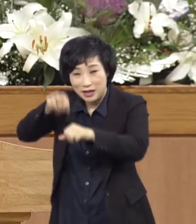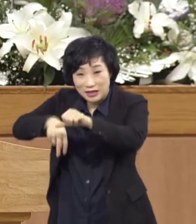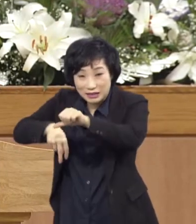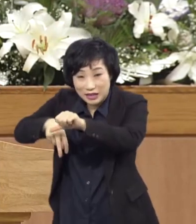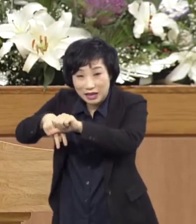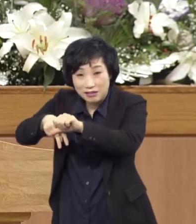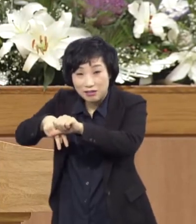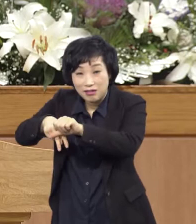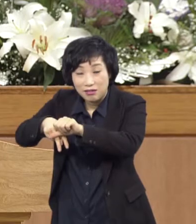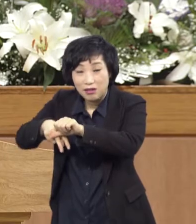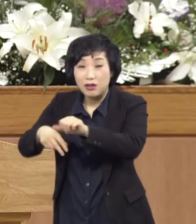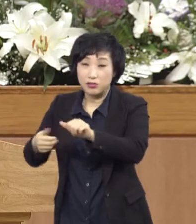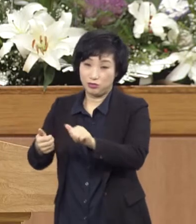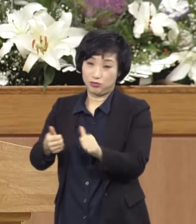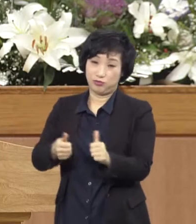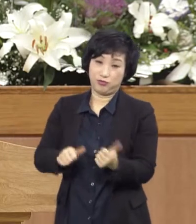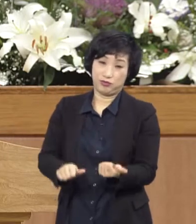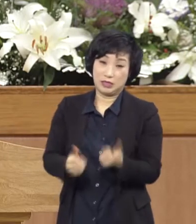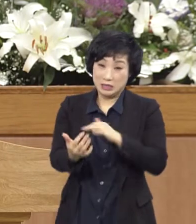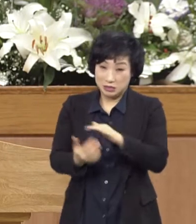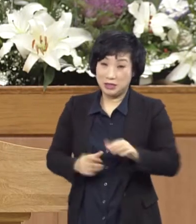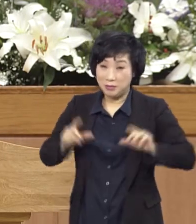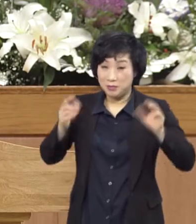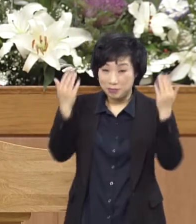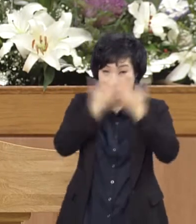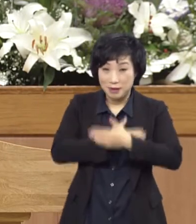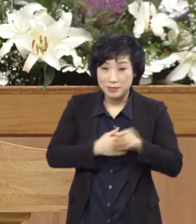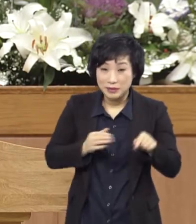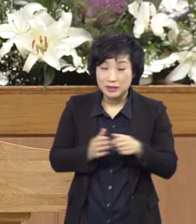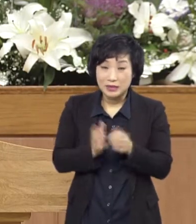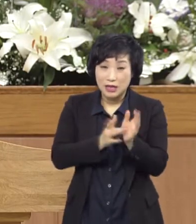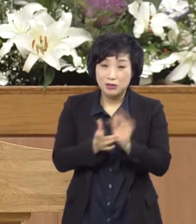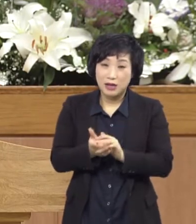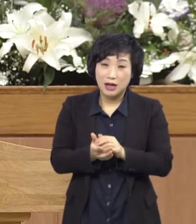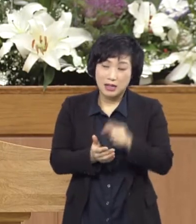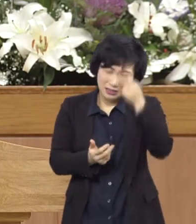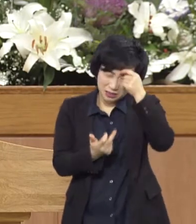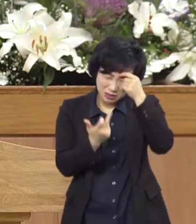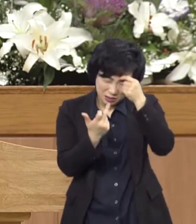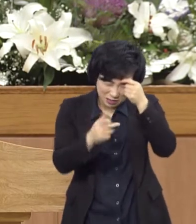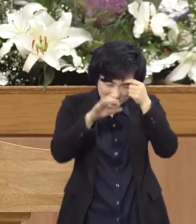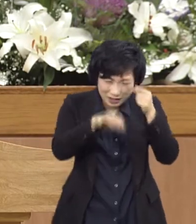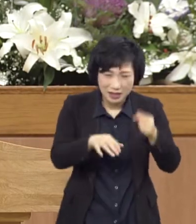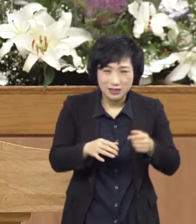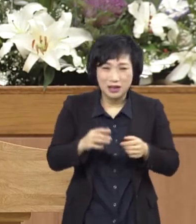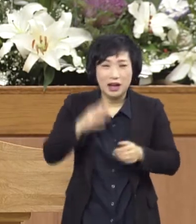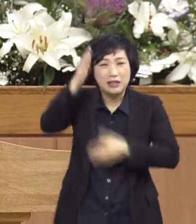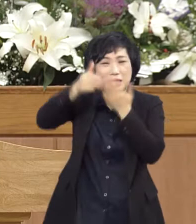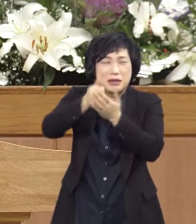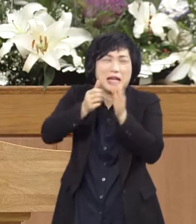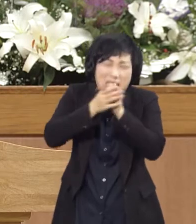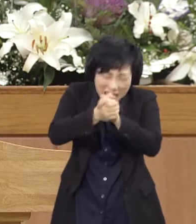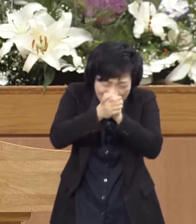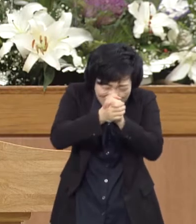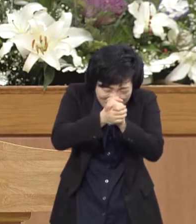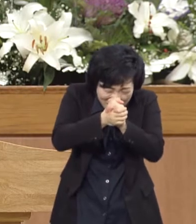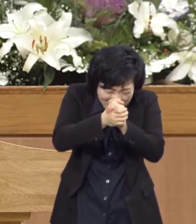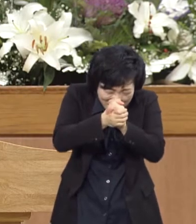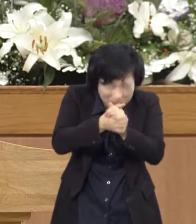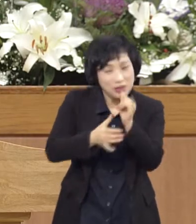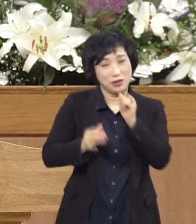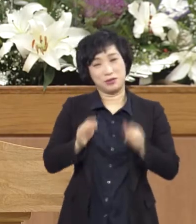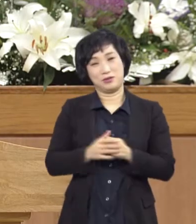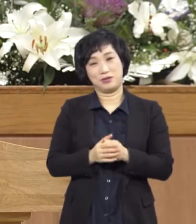달려서 죽기 전날 밤 겟세마네 동산에서 아버지 앞에 몸부림을 치고 기도합니다.